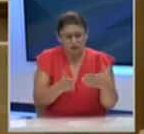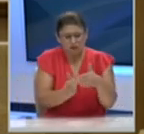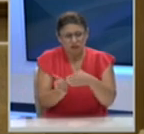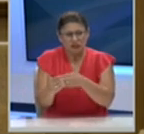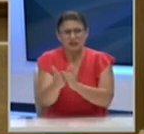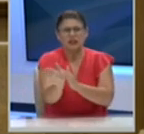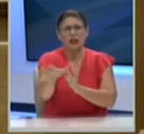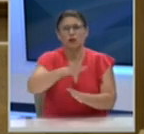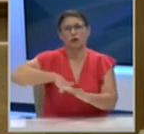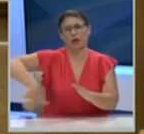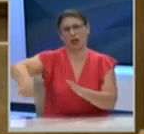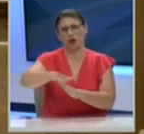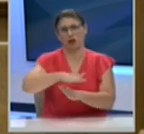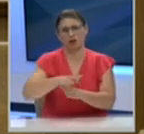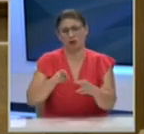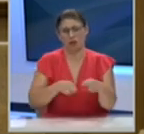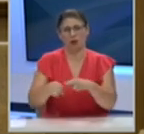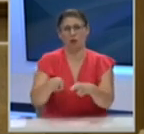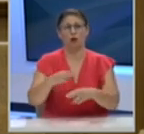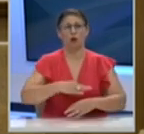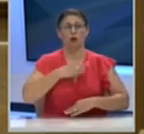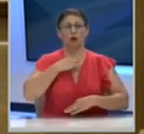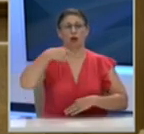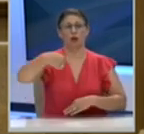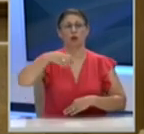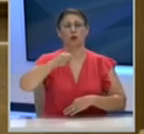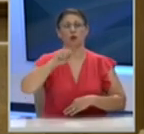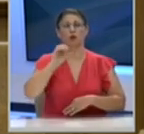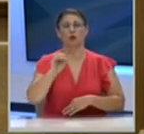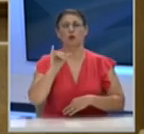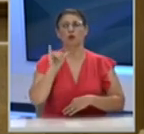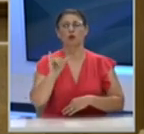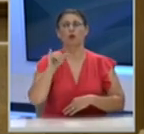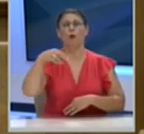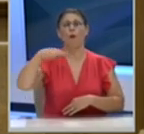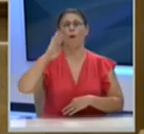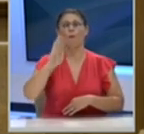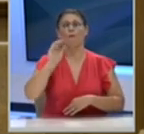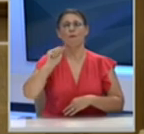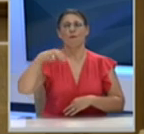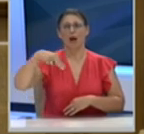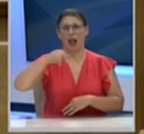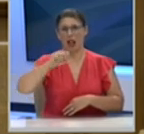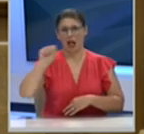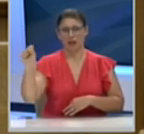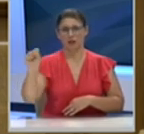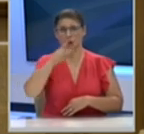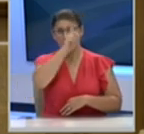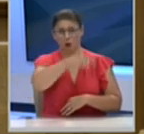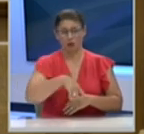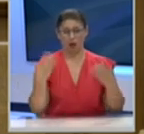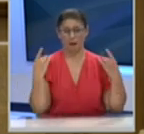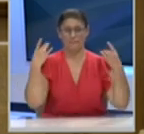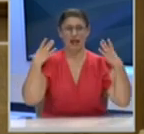ματιού. Είναι ο κύριος Τσουβάλας, που απαλλάχθηκε με